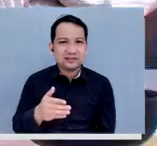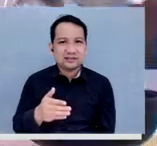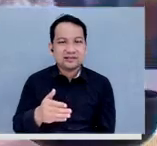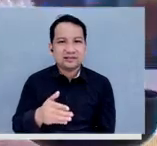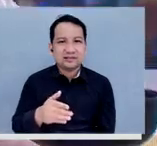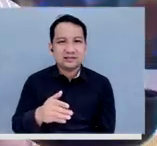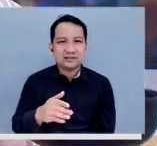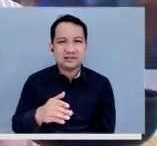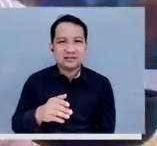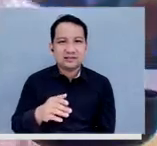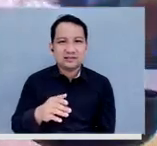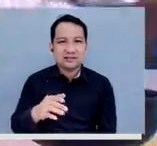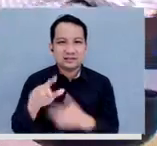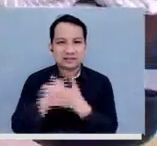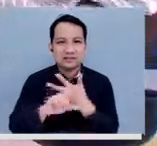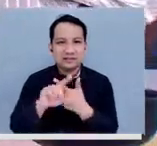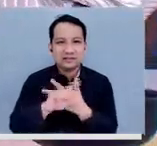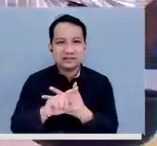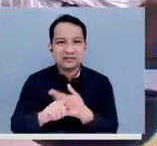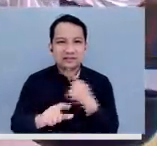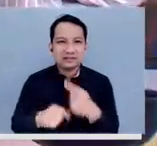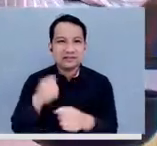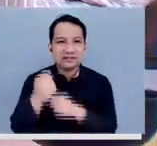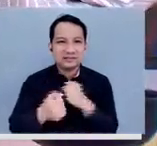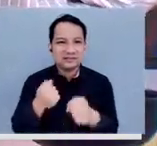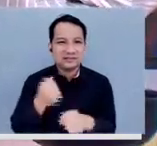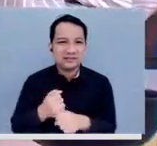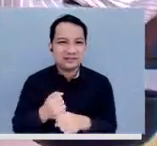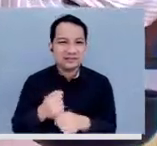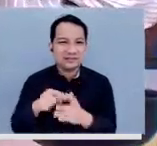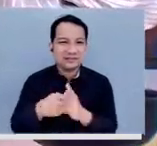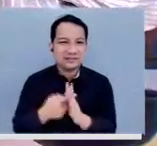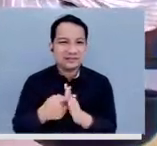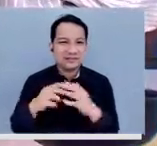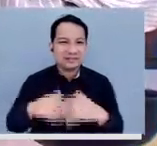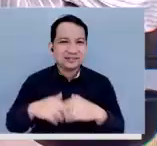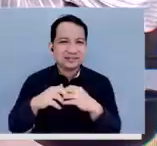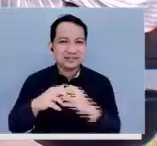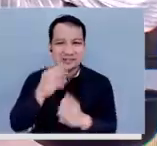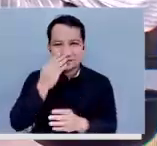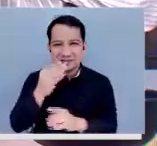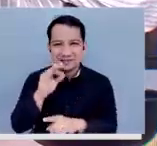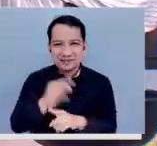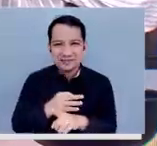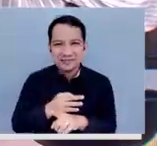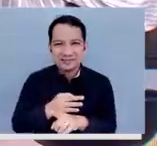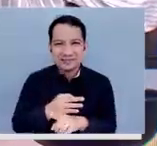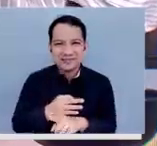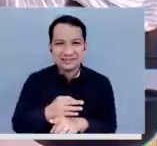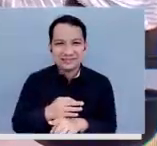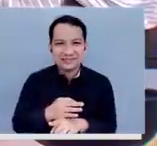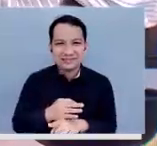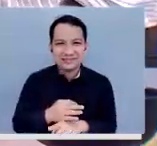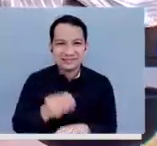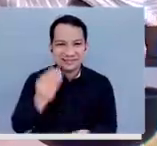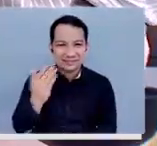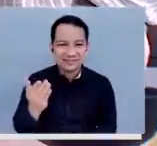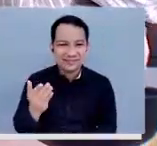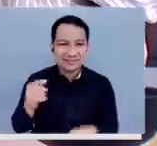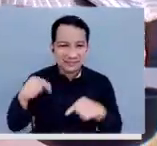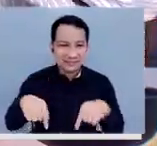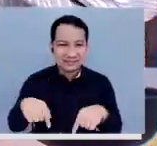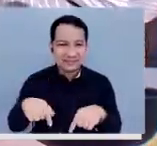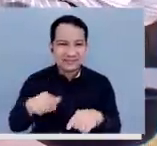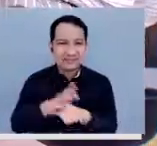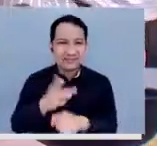Yes. Nice. Anong year mo ulit in-start yung business mo? Few months ago pa lang po. Oh, few months ago pa lang. Yes. At ganito na agad ka